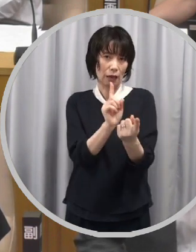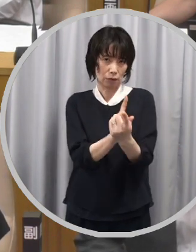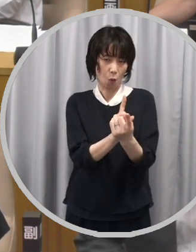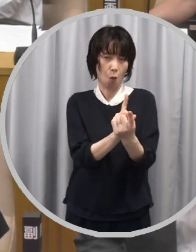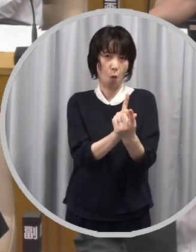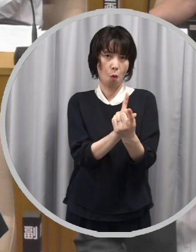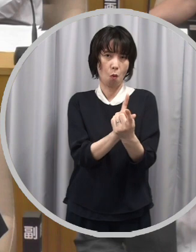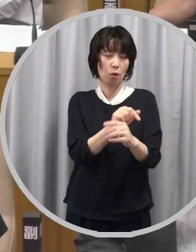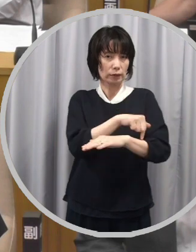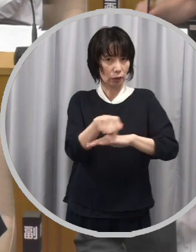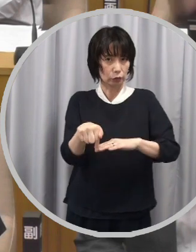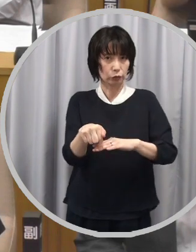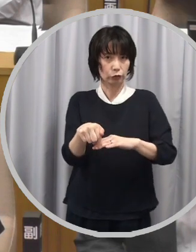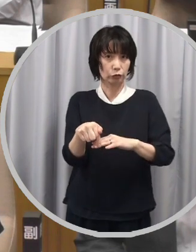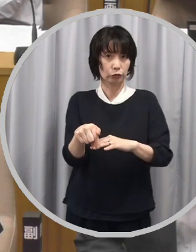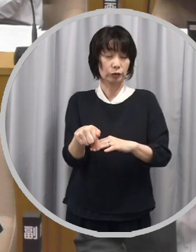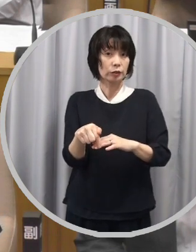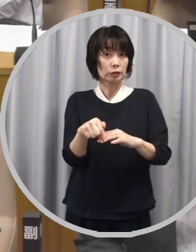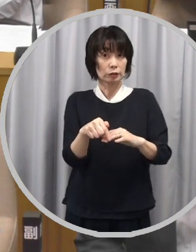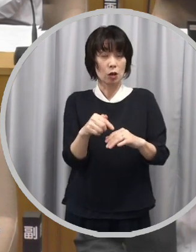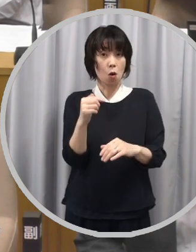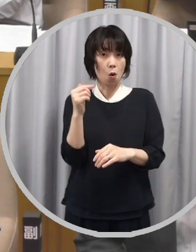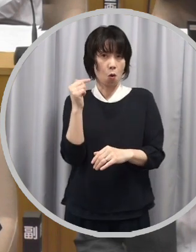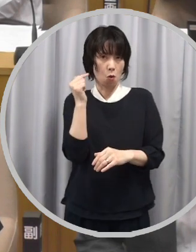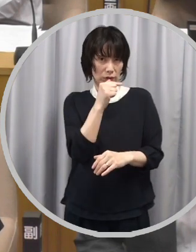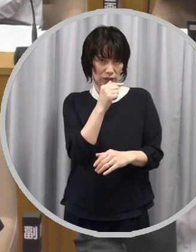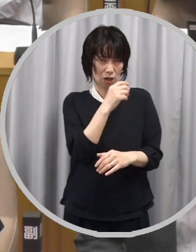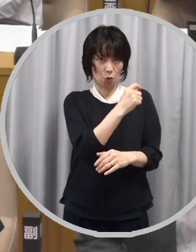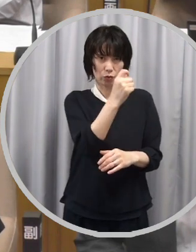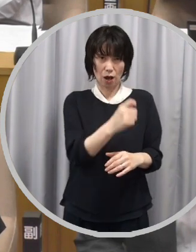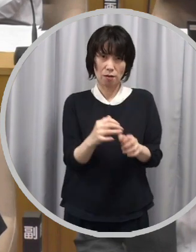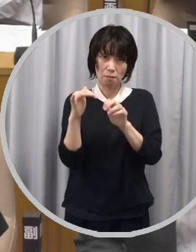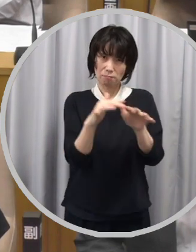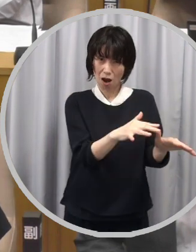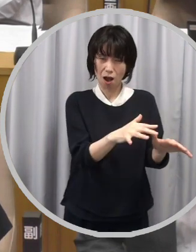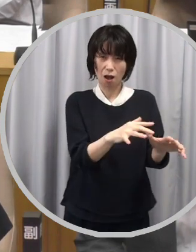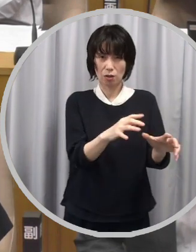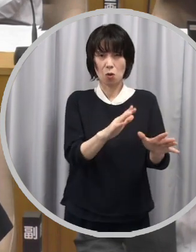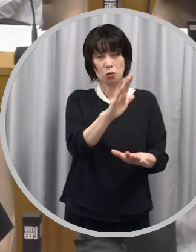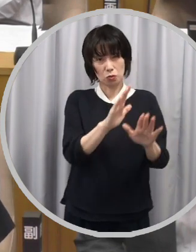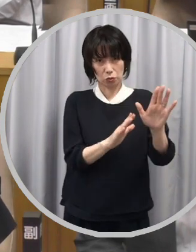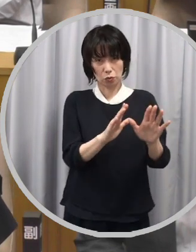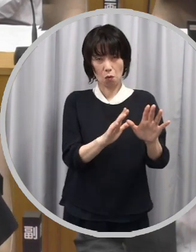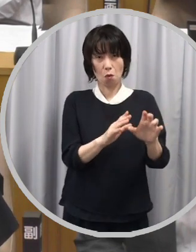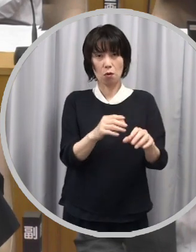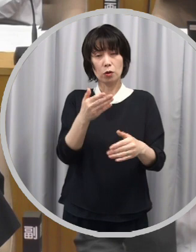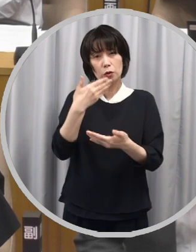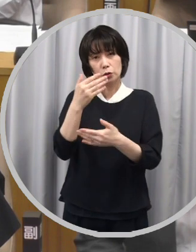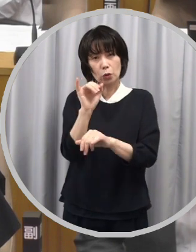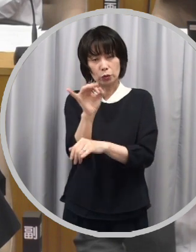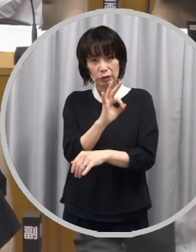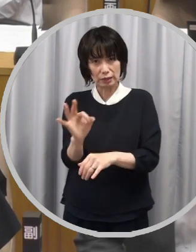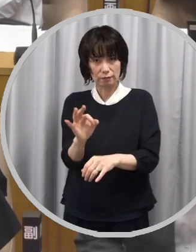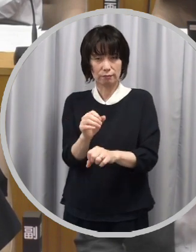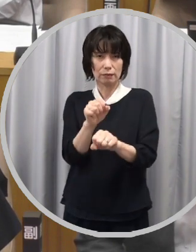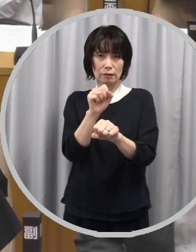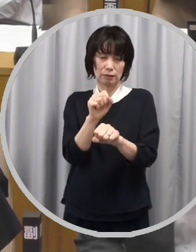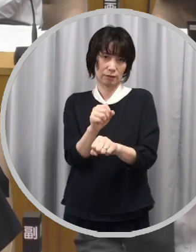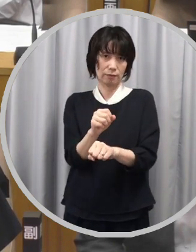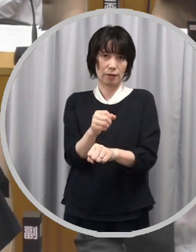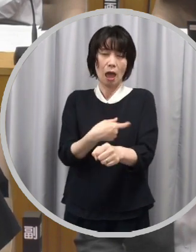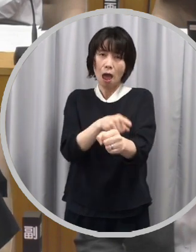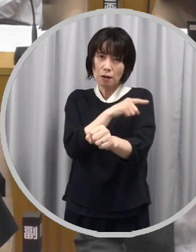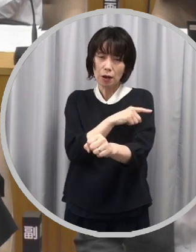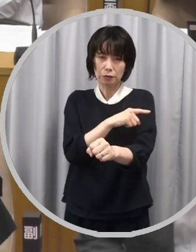や、ロシアのウクライナ侵攻をはじめ、世界情勢の影響によるエネルギー、食料品価格など、価格等物